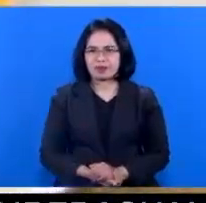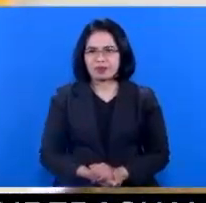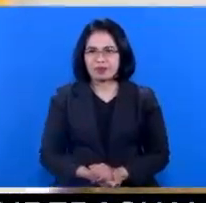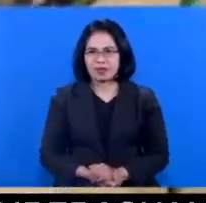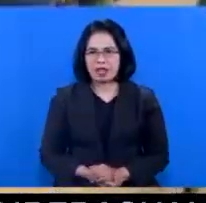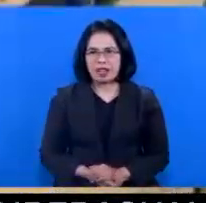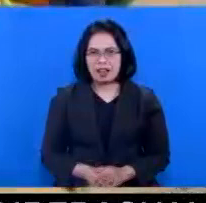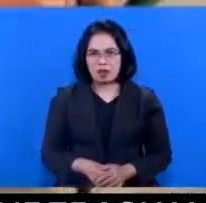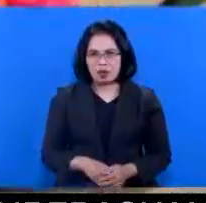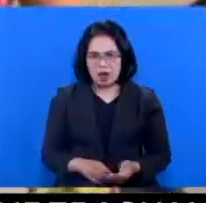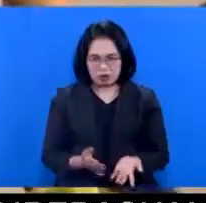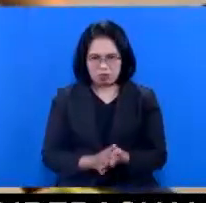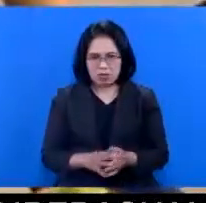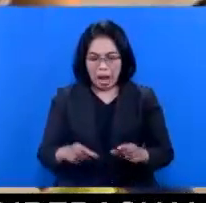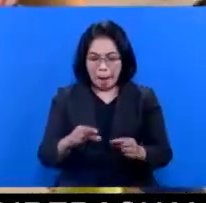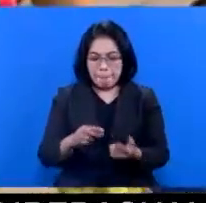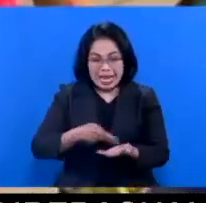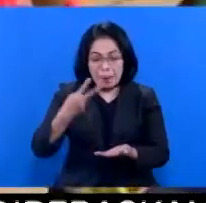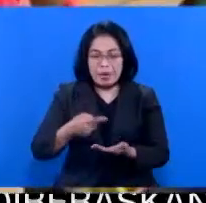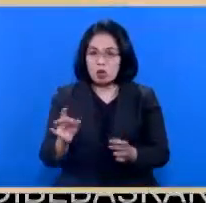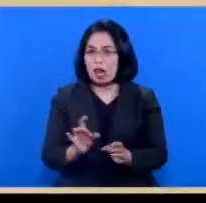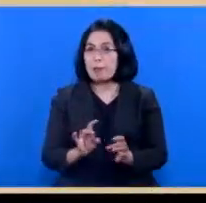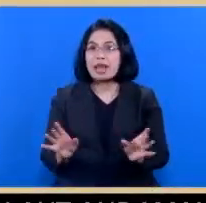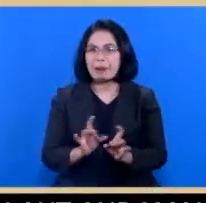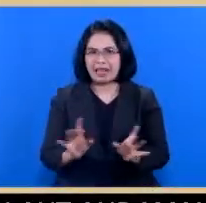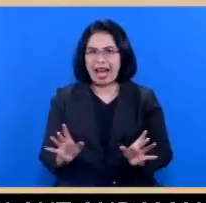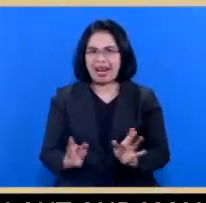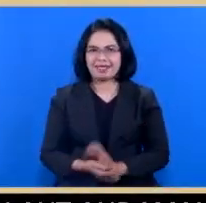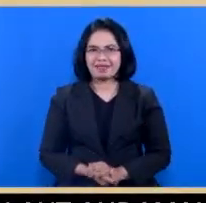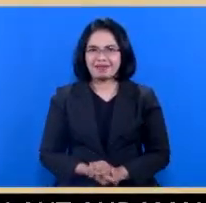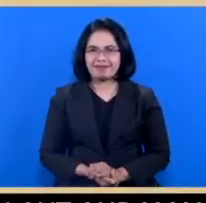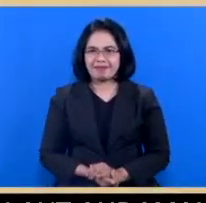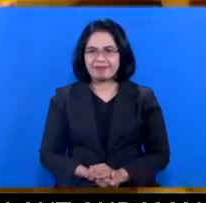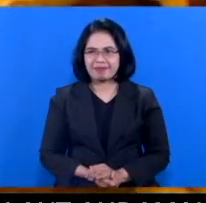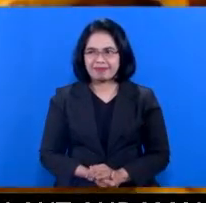mie, sebab mie Chinese food lebih panjang dan tipis.